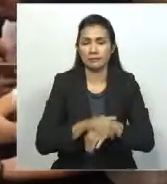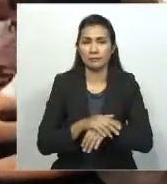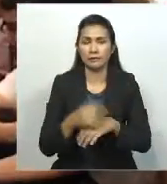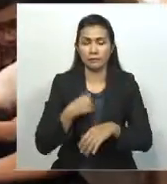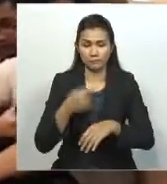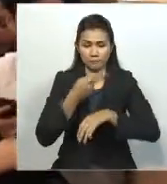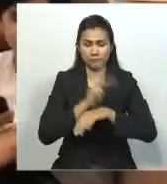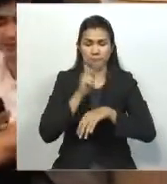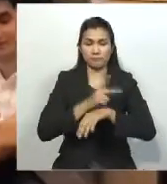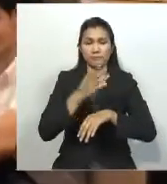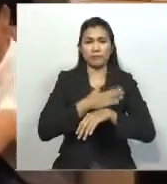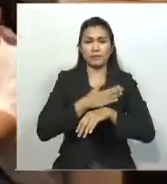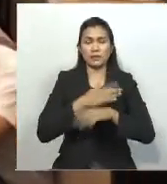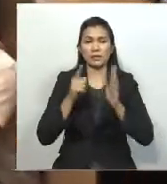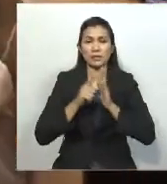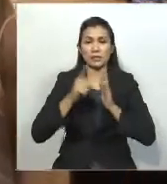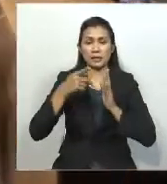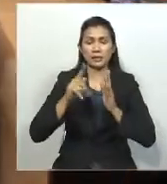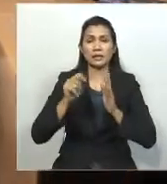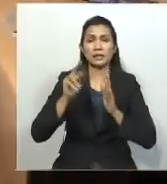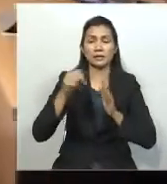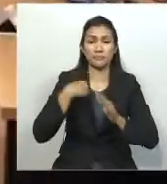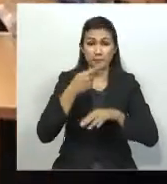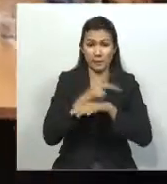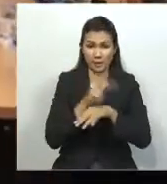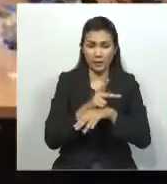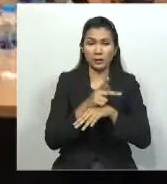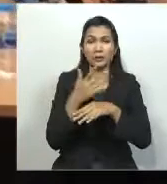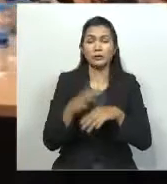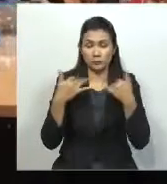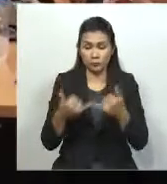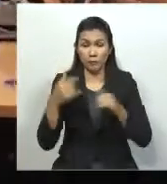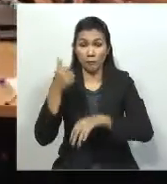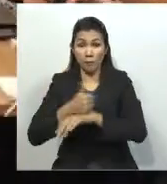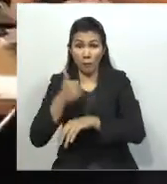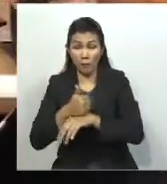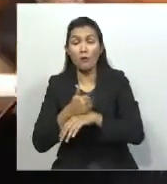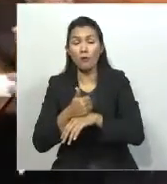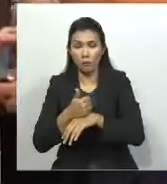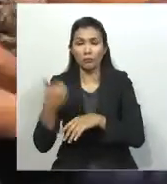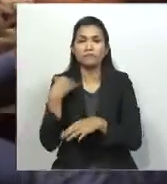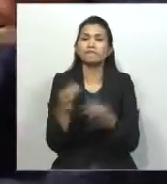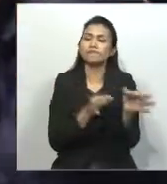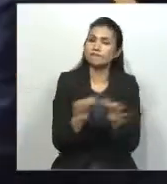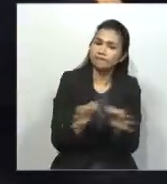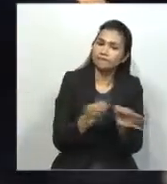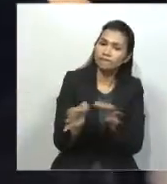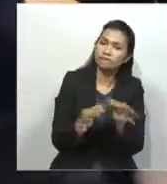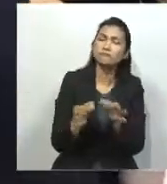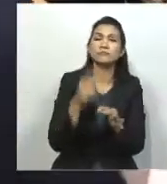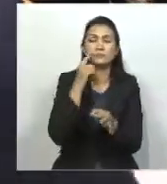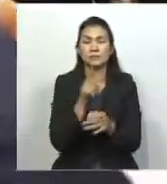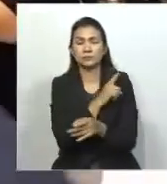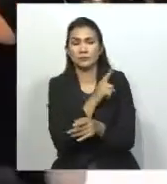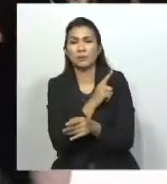คนหนึ่งเนี่ยเป็นประธานกรรมการประจำเขตโดยในวันนี้ทางผอ.กกต.ประจำจังหวัดจะมีการชี้แจงทำความเข้าใจถึ